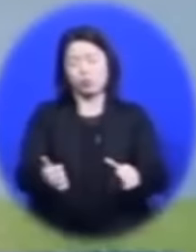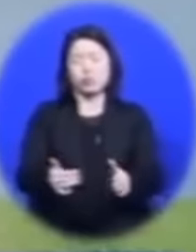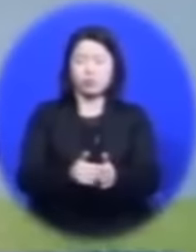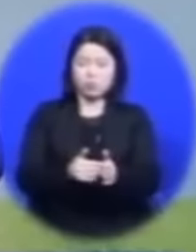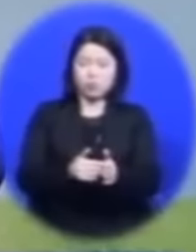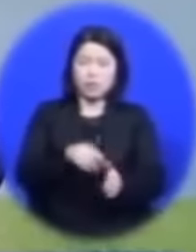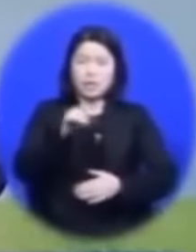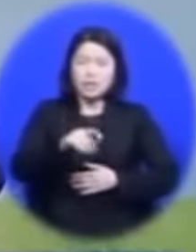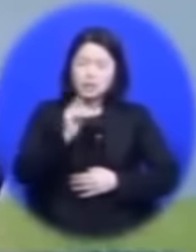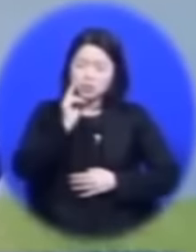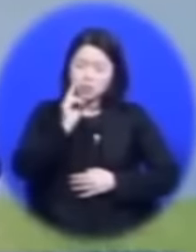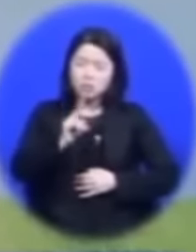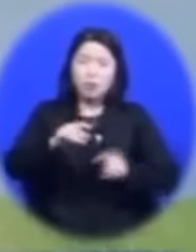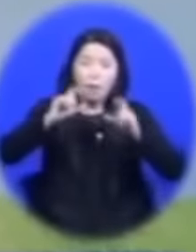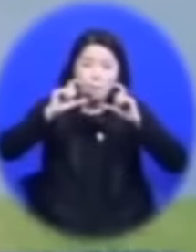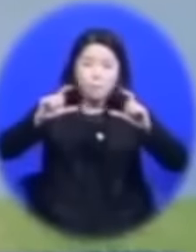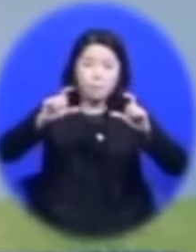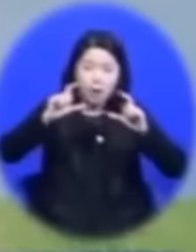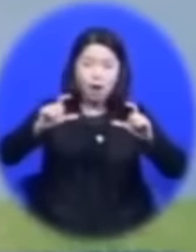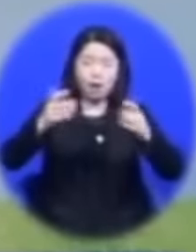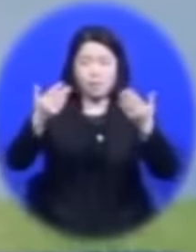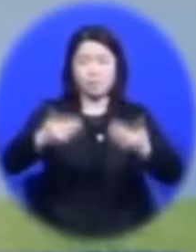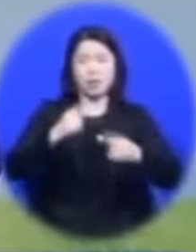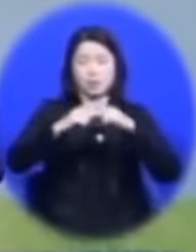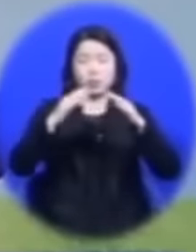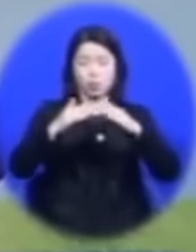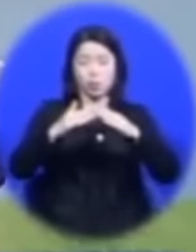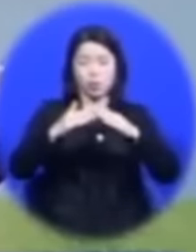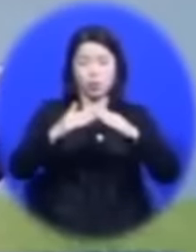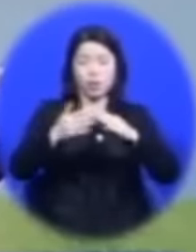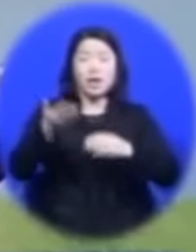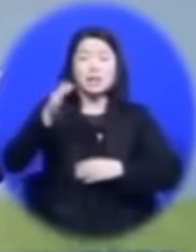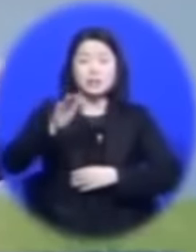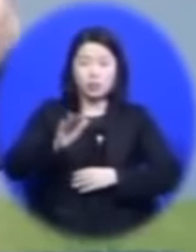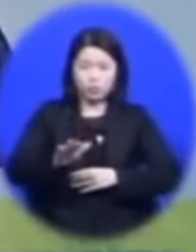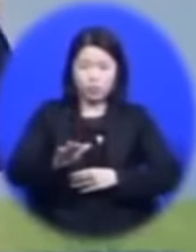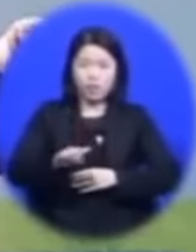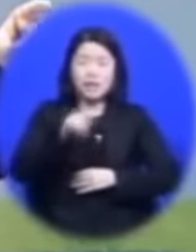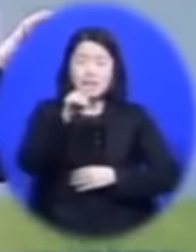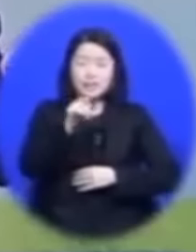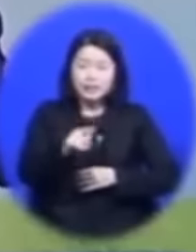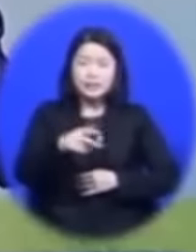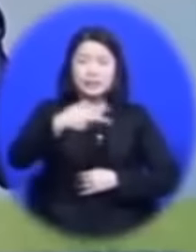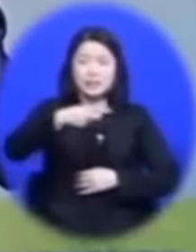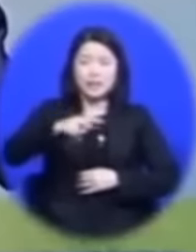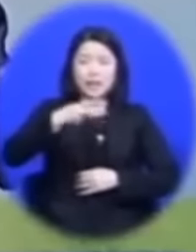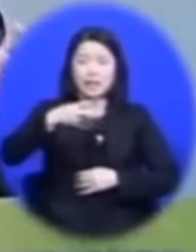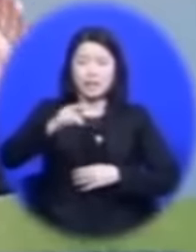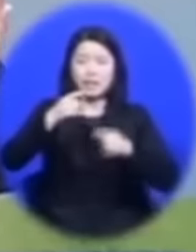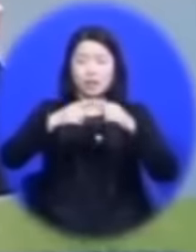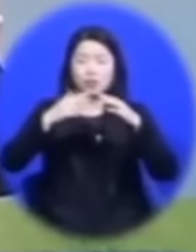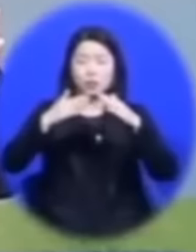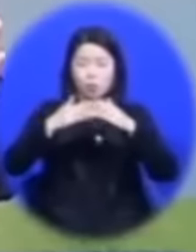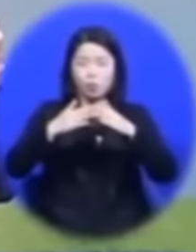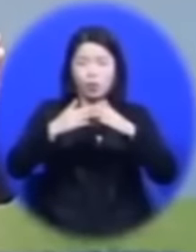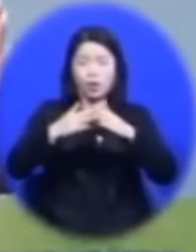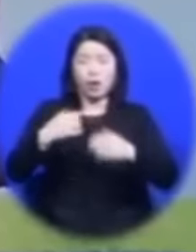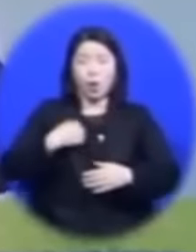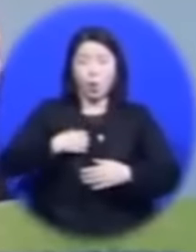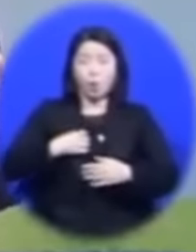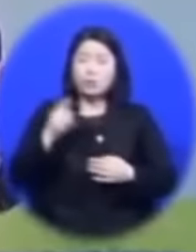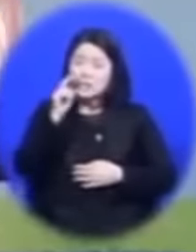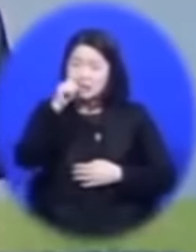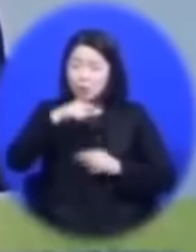이런 끔찍한 선언을 받은 교회입니다. 4대 교회가. 그런데 그 4대 교회에 옷을